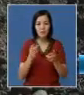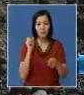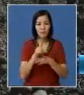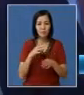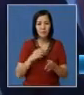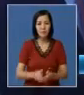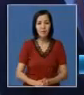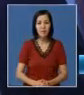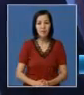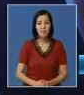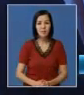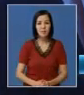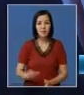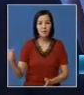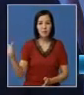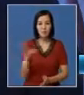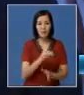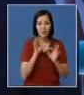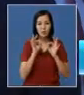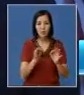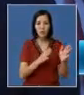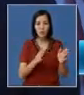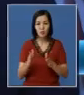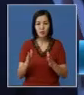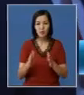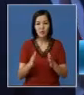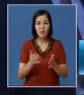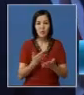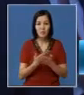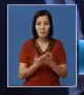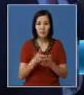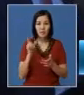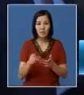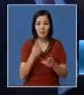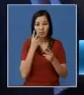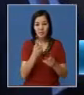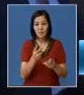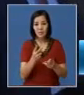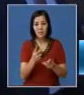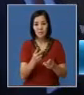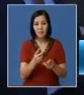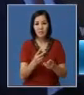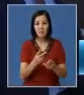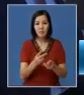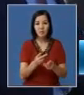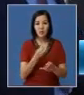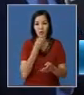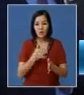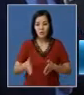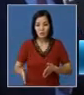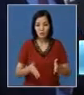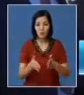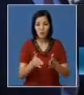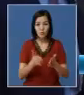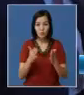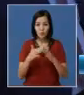жүктеді. Мынаның бәрін дұрыстаңдар, чтоб каждый сюда, когда приехал, чтоб он знал, вот он идет по хорошей дорожке,